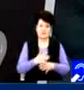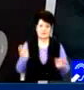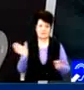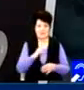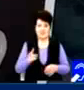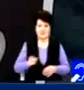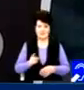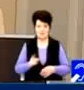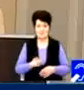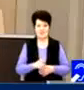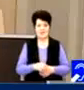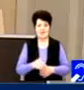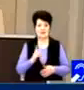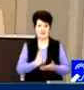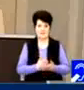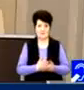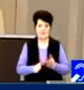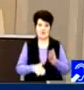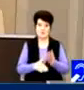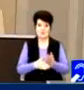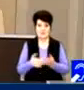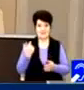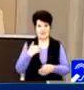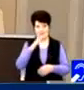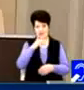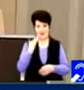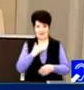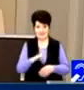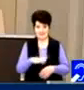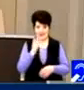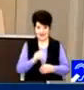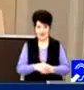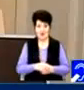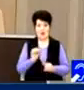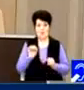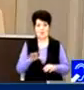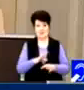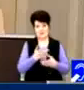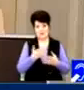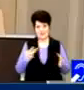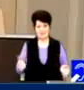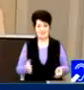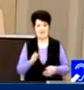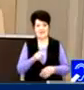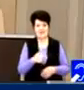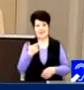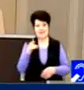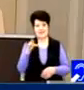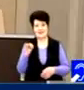a fost ușor pentru că am avut ajutor în spate în spate erau părinții care făceau făceau tot felul de de grimase